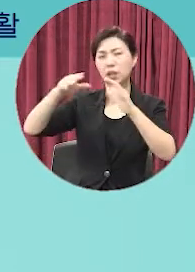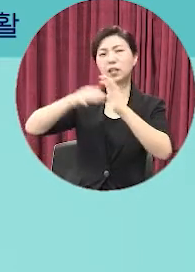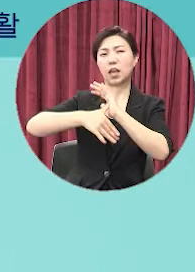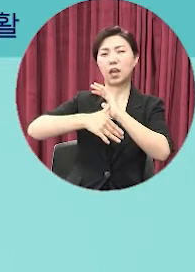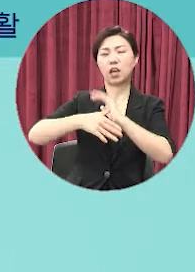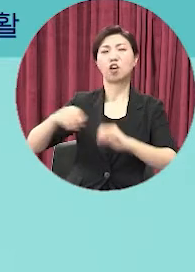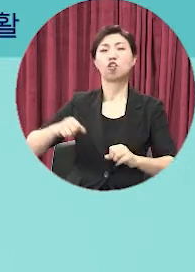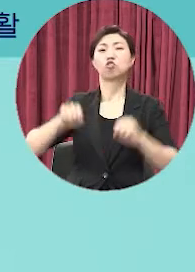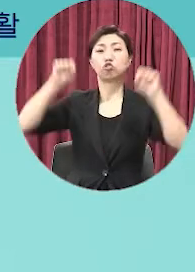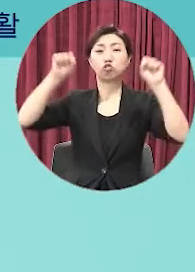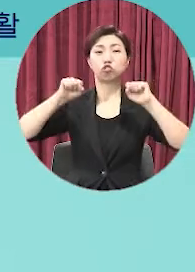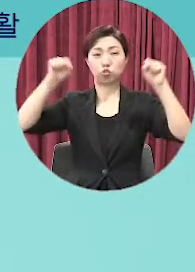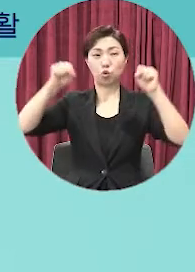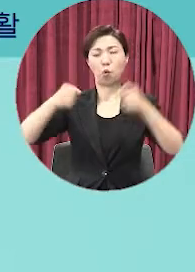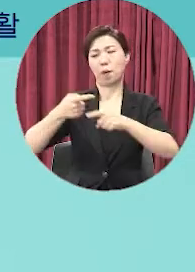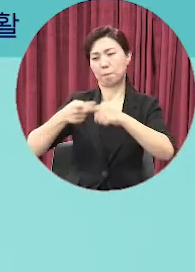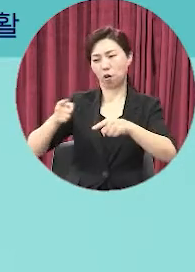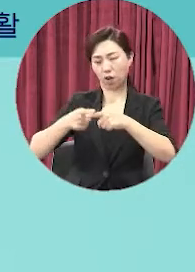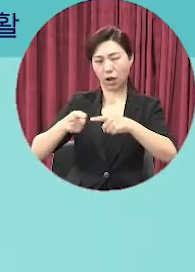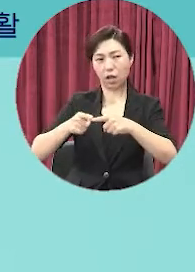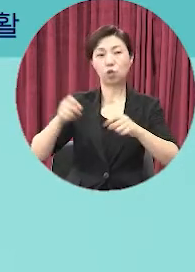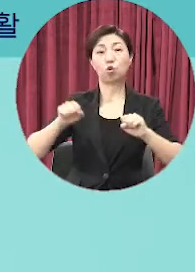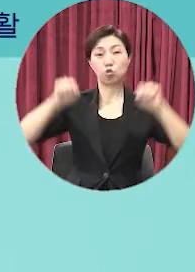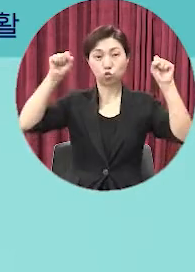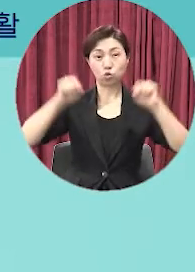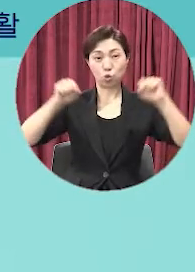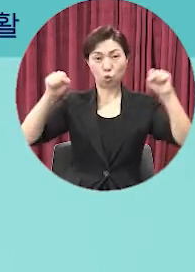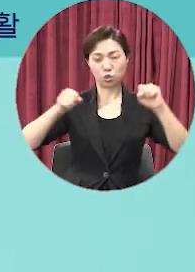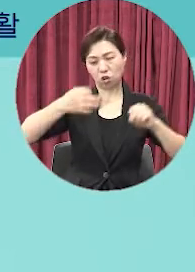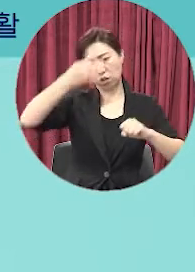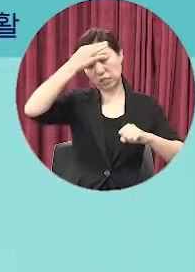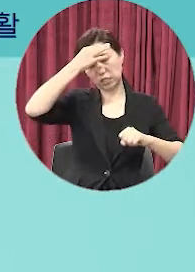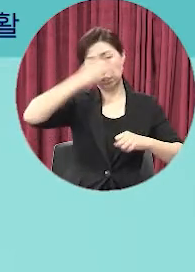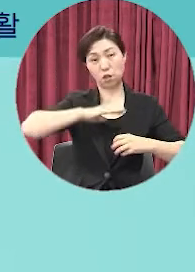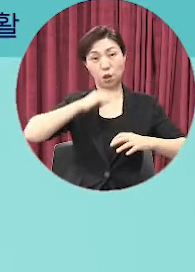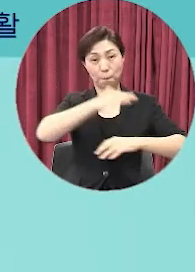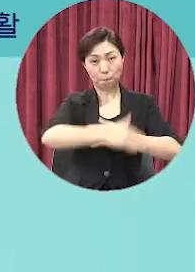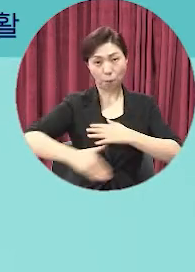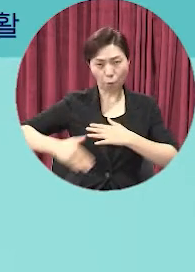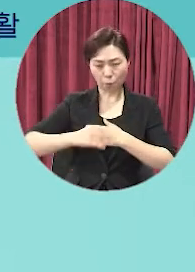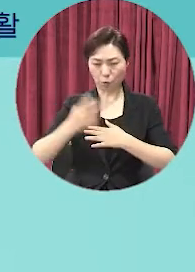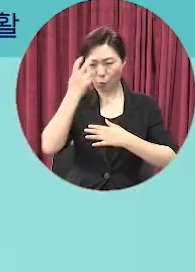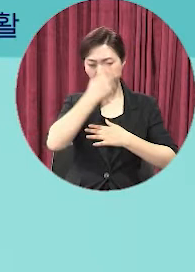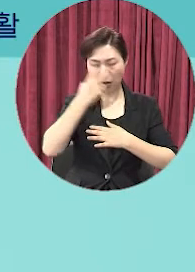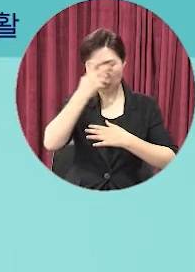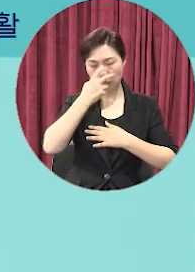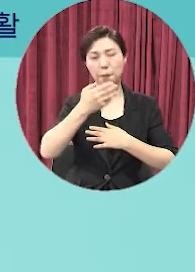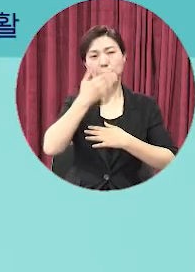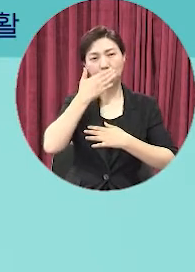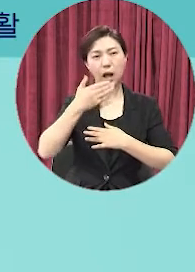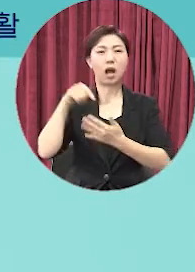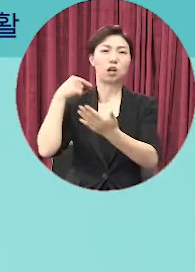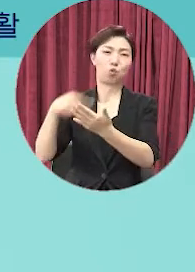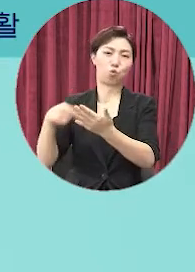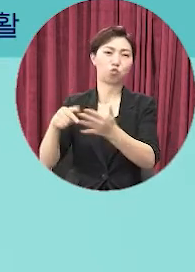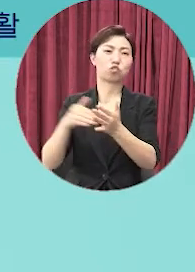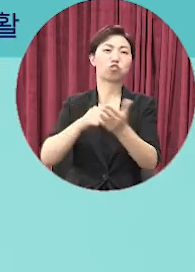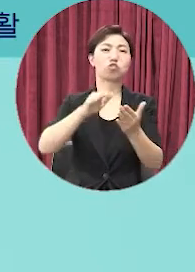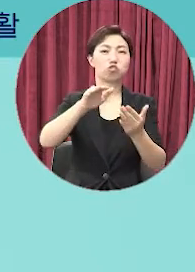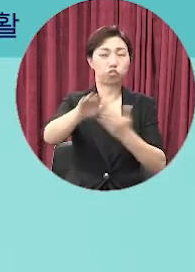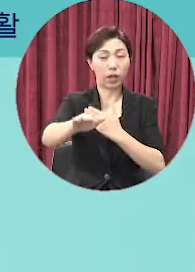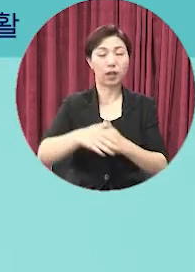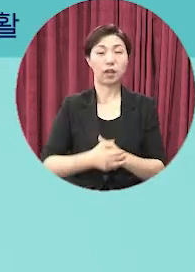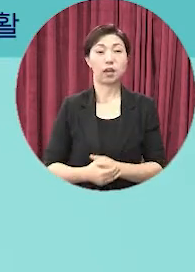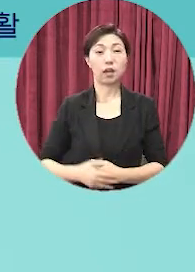작성을 통한 지속적인 자가 관리를 하도록 한 다음에 이제 어느 정도